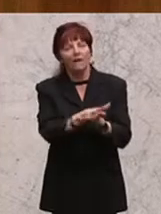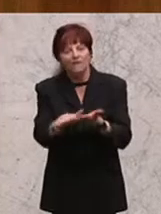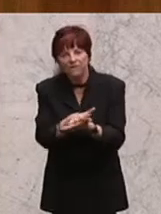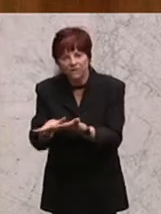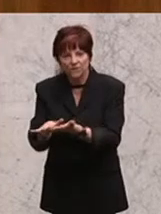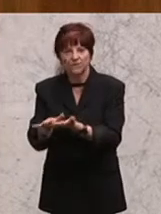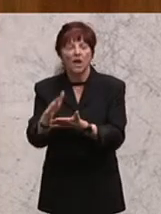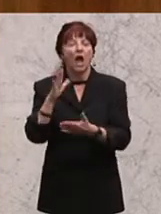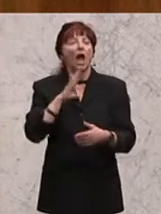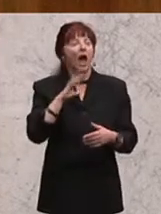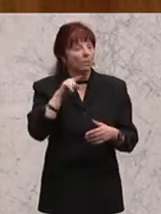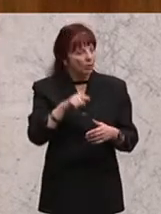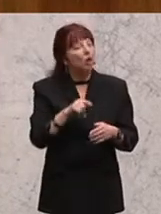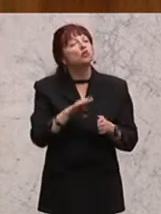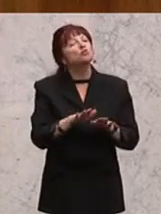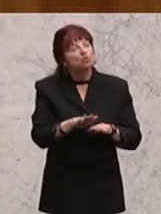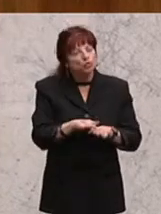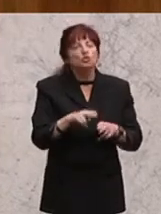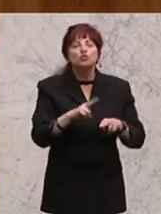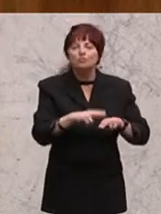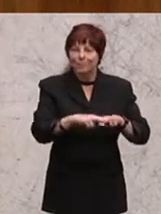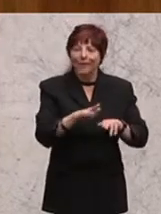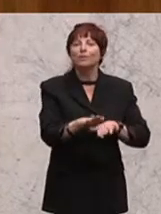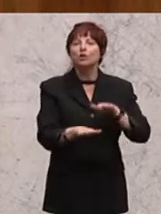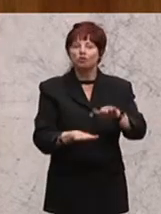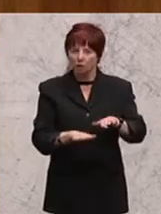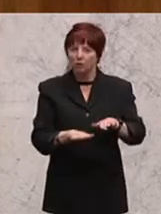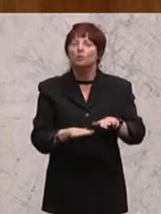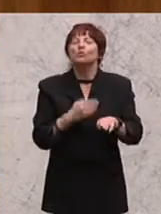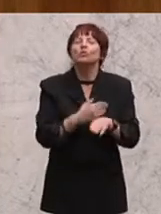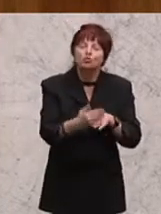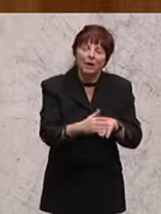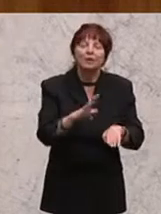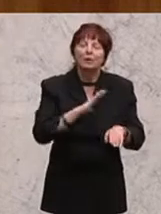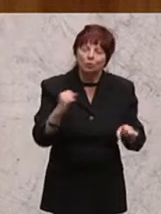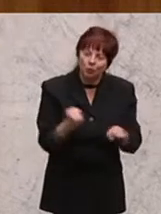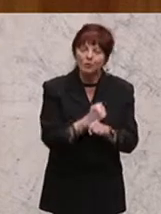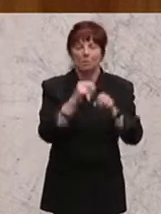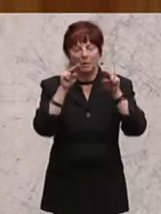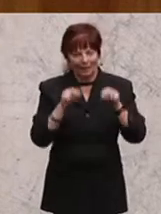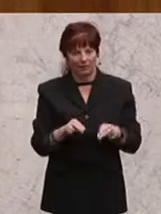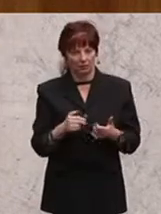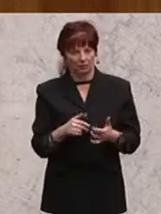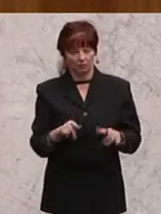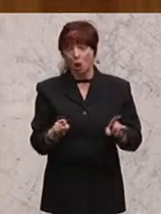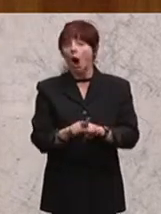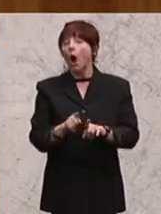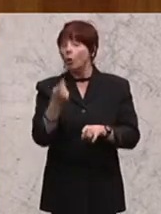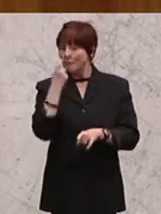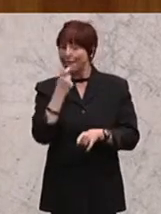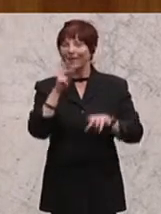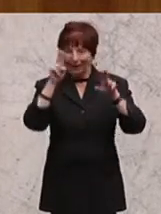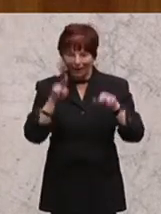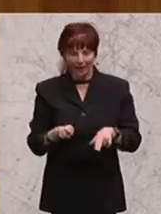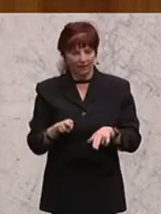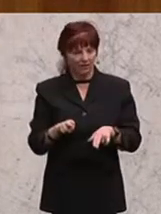Schritt dennoch, auch wenn er zu spät kommt, für richtig. Wir halten es auch für richtig, dass Sie in aller Klarheit festgestellt haben, dass